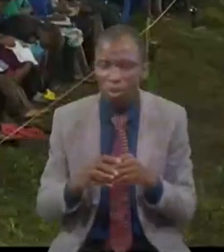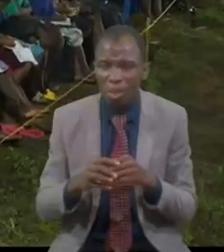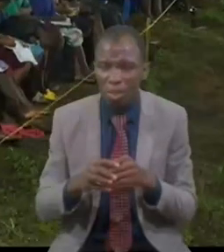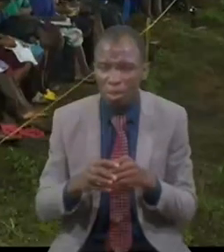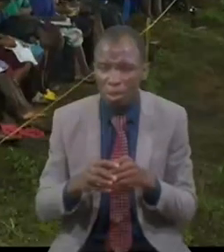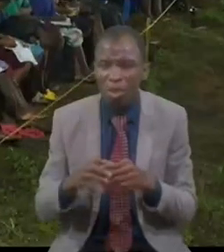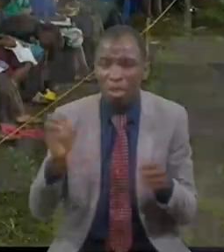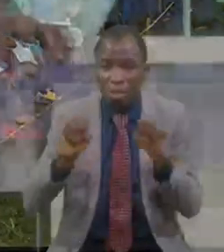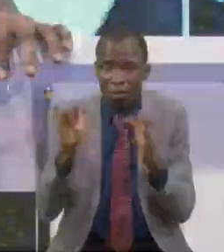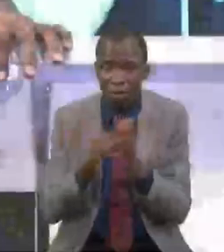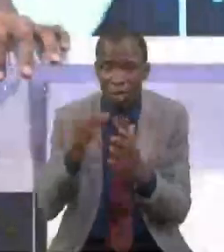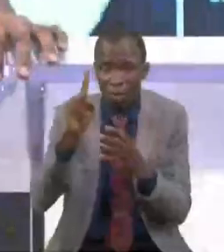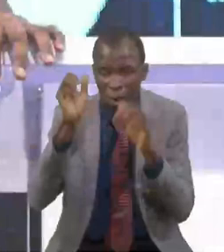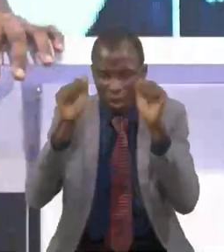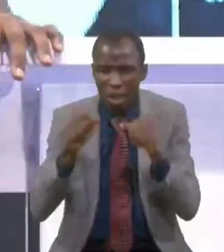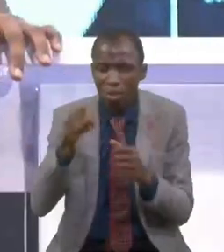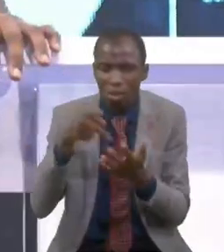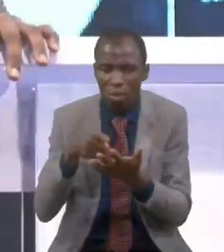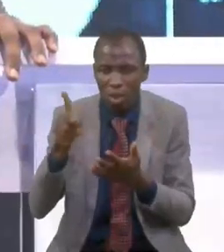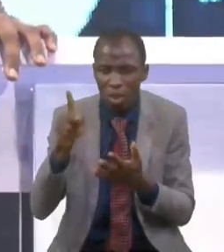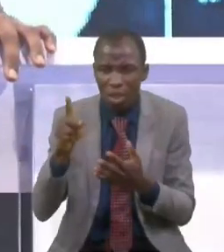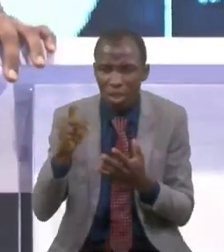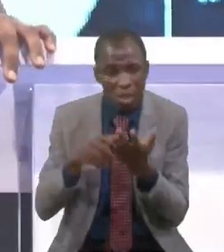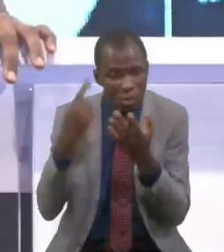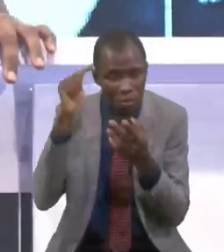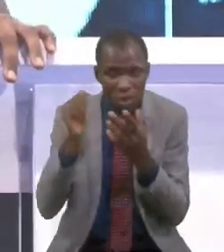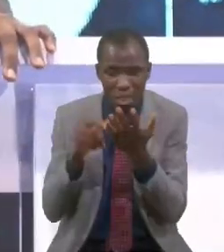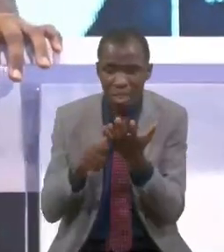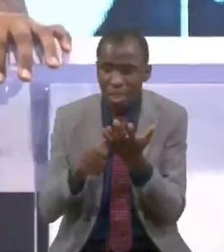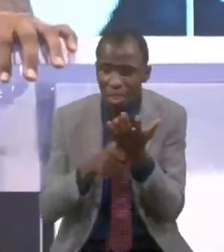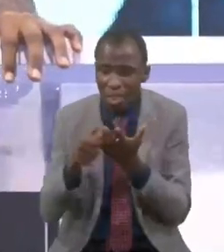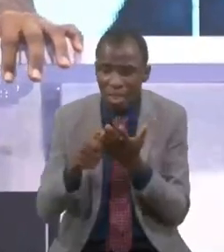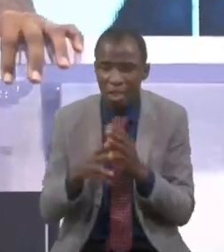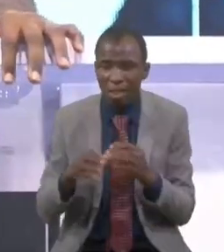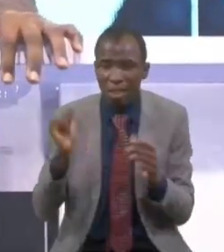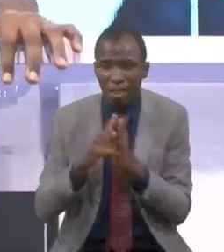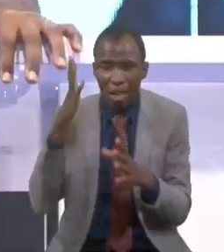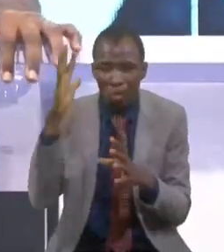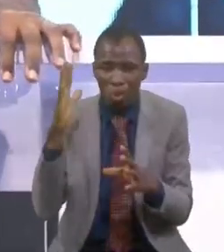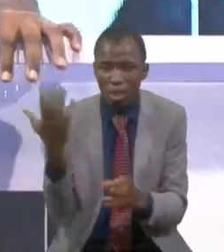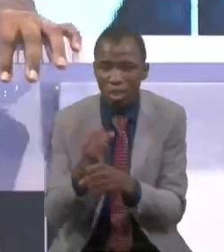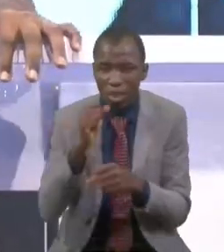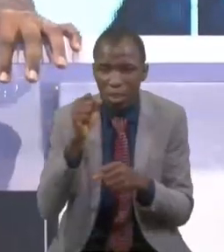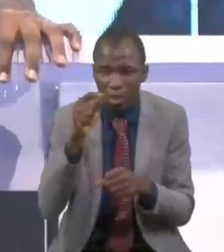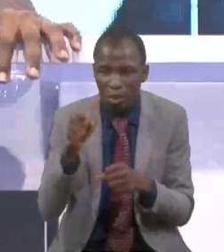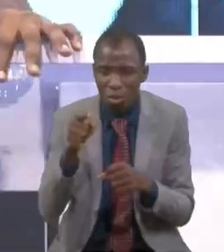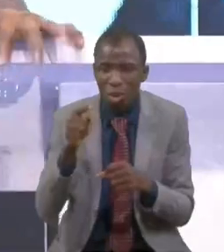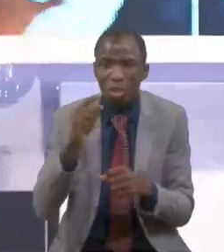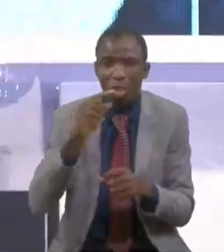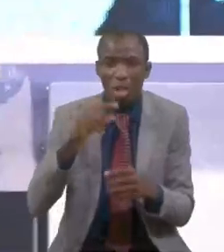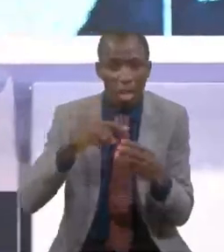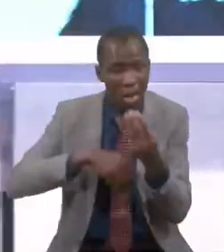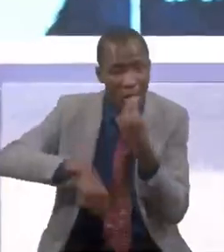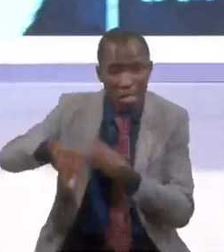est-ce que vous pouvez payer pour cela pouvezv payer pouvez-vous vous acheter le billet qui a offert